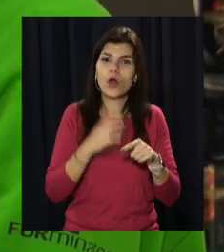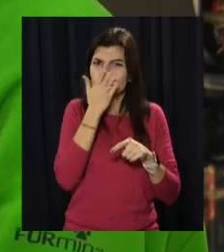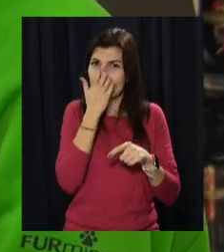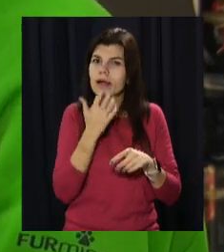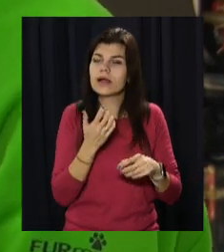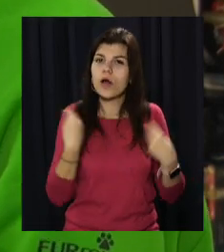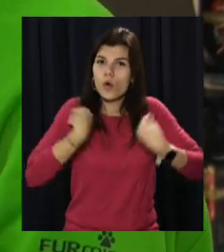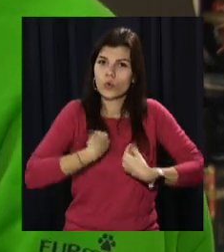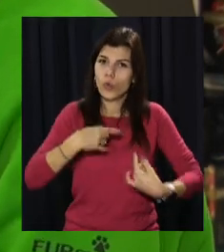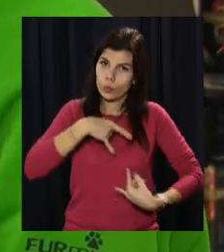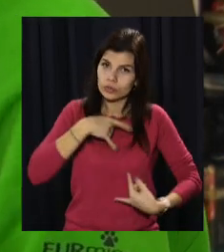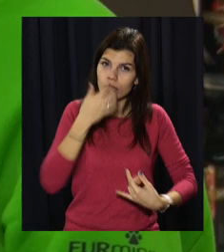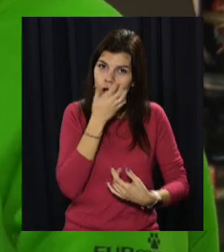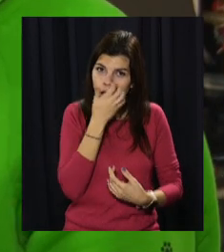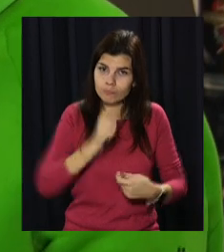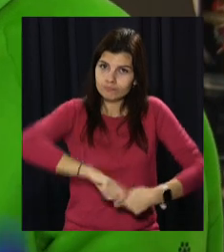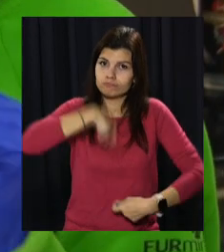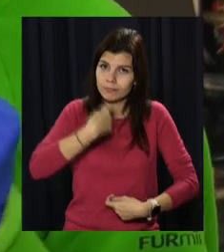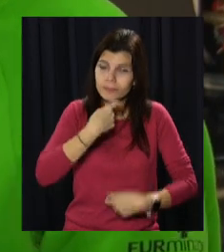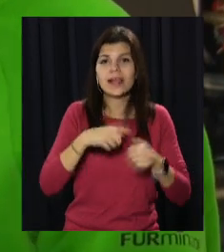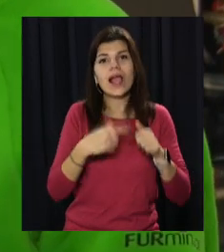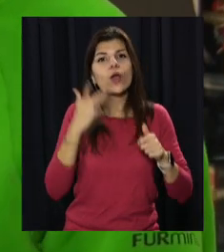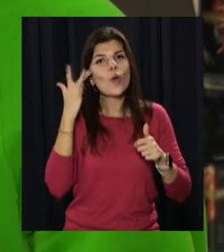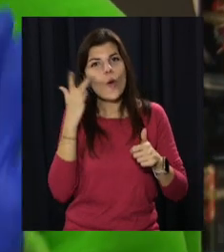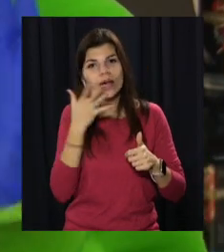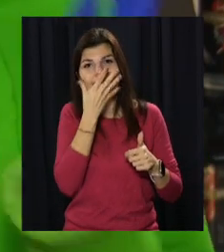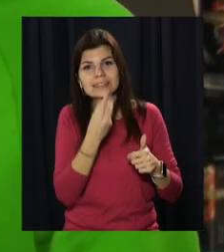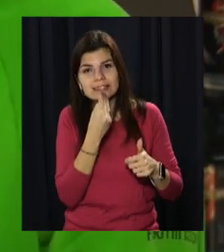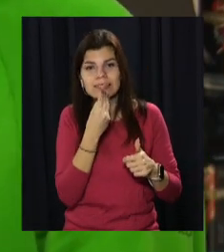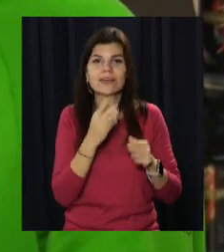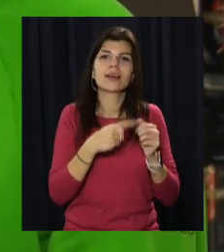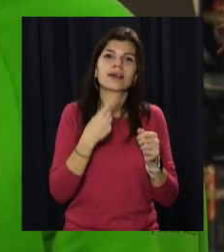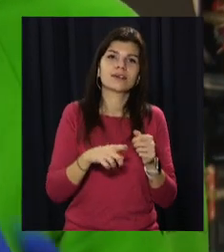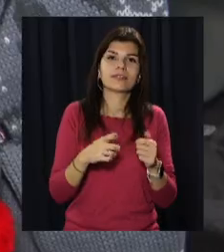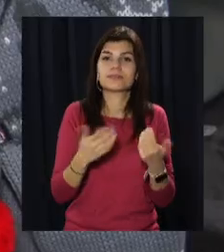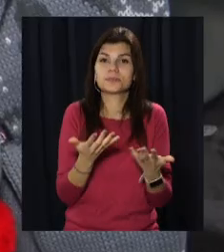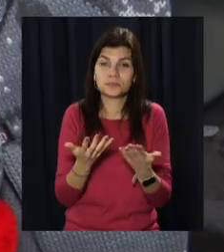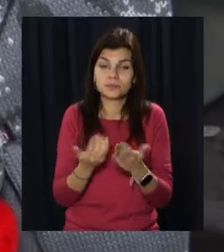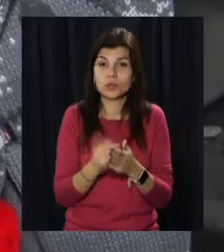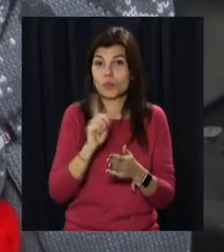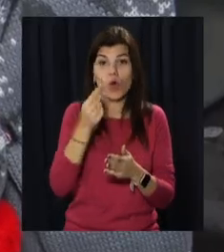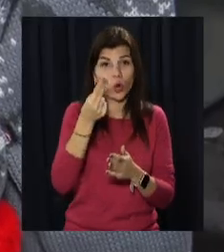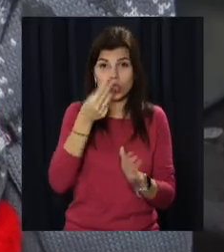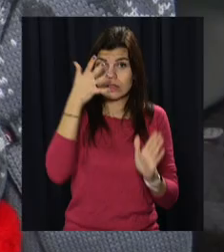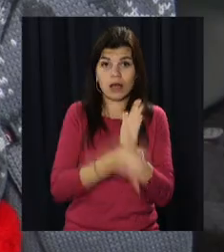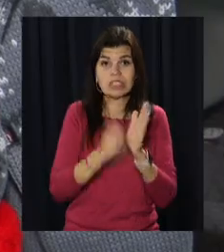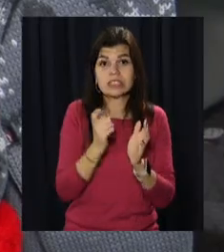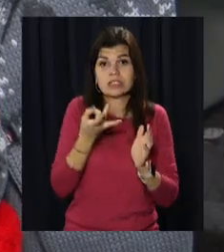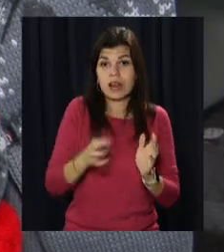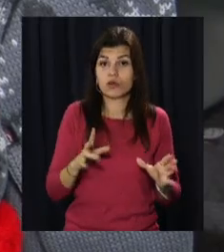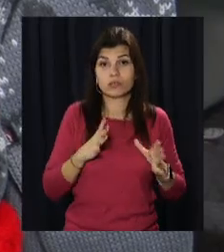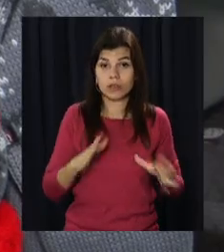теплий костюм, або це буде якийсь більш легенький, або декоративний. Аби гроші не пішли на вітер,